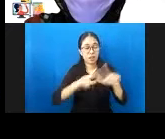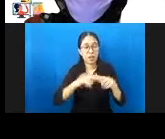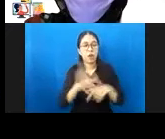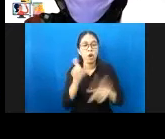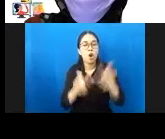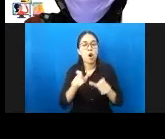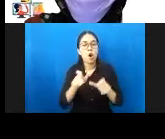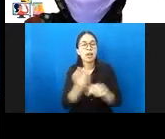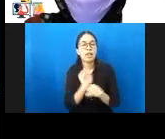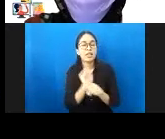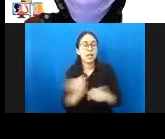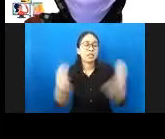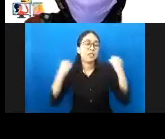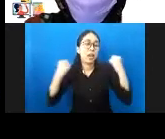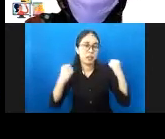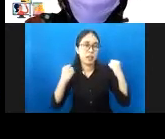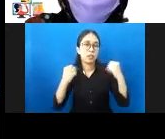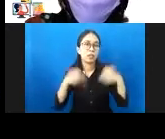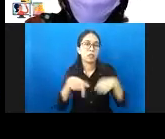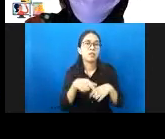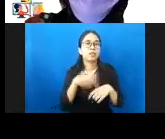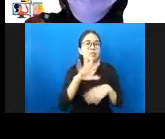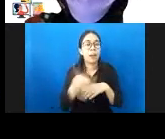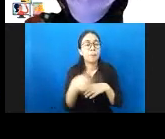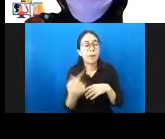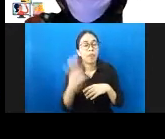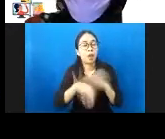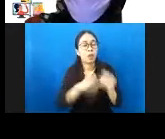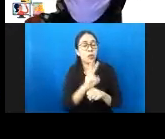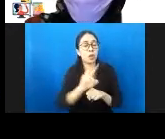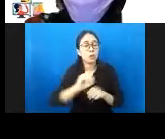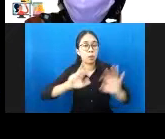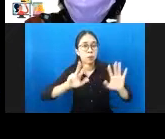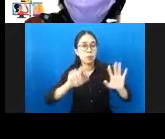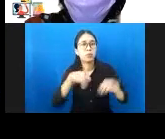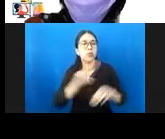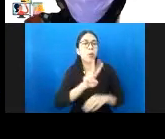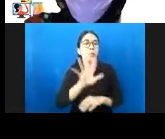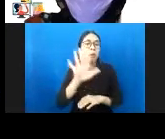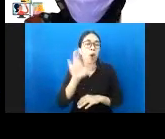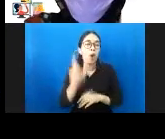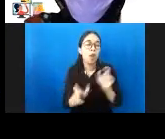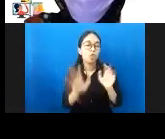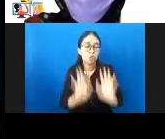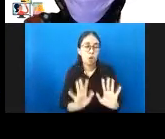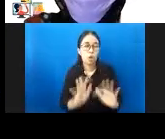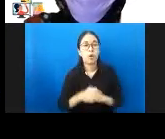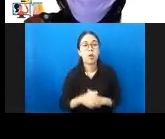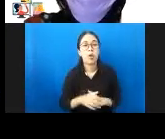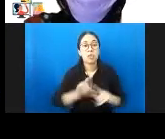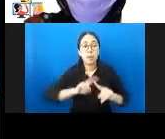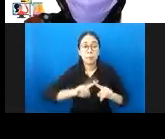pelatihan MTBS sampai tahun 2018 ini hanya 25 orang. Tapi dengan